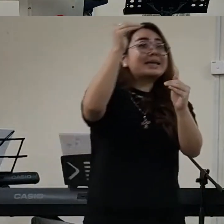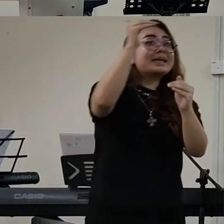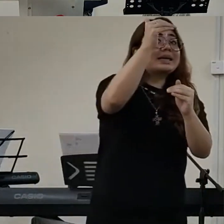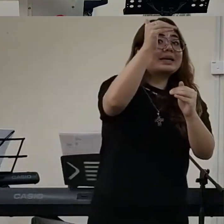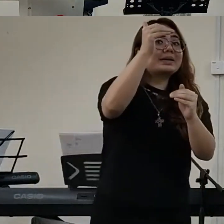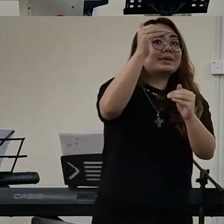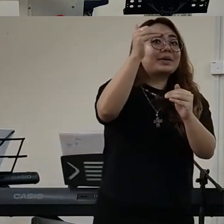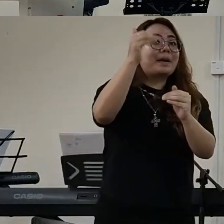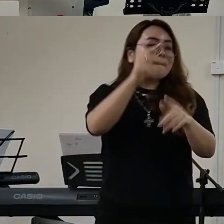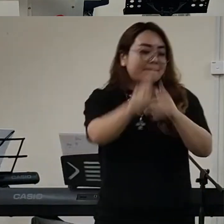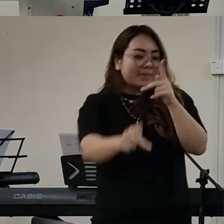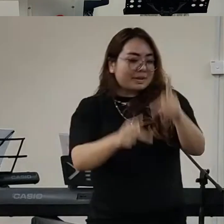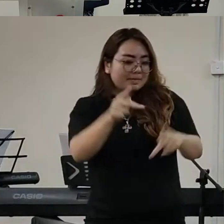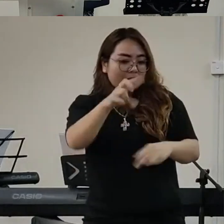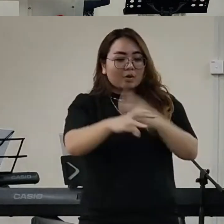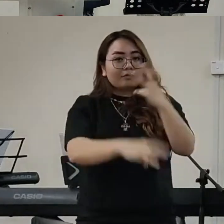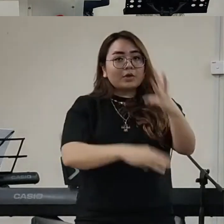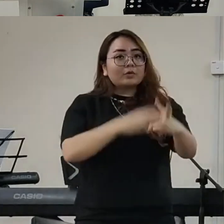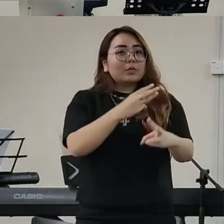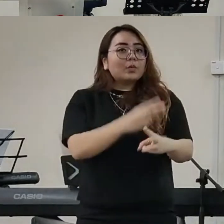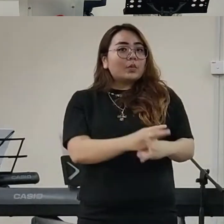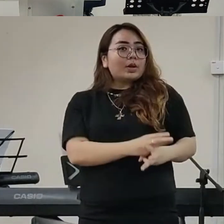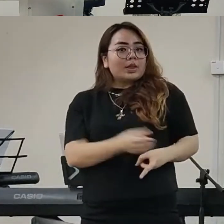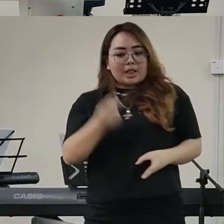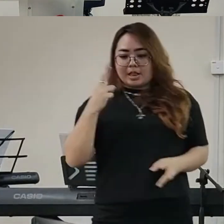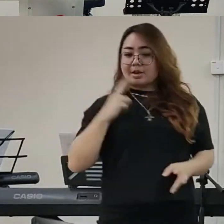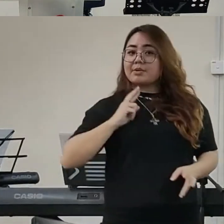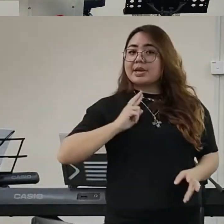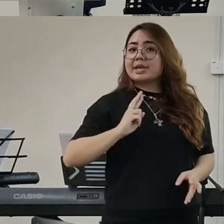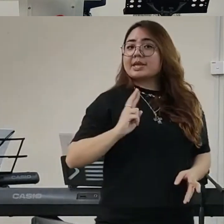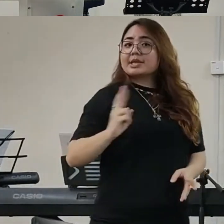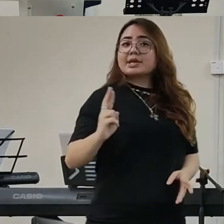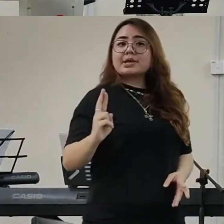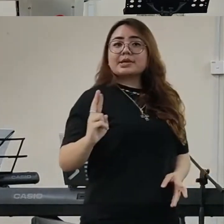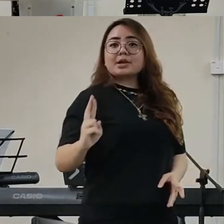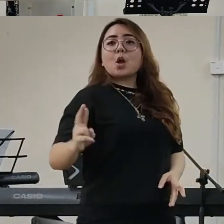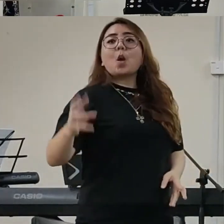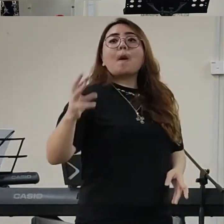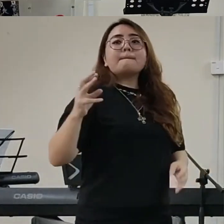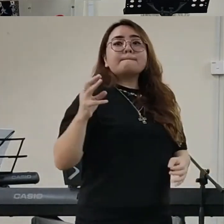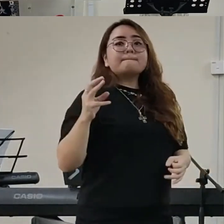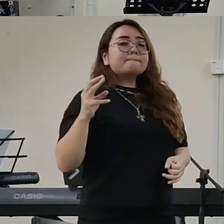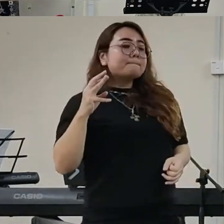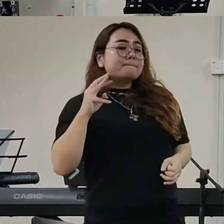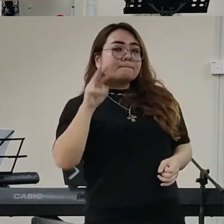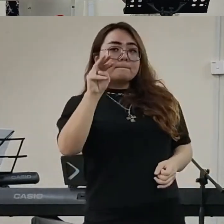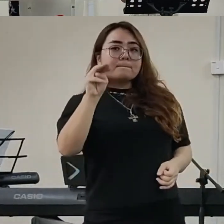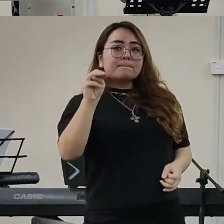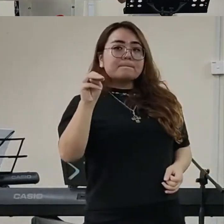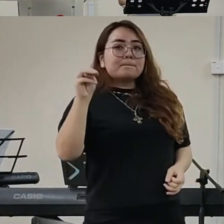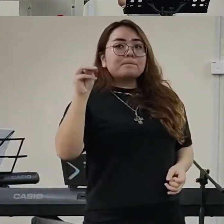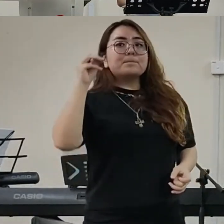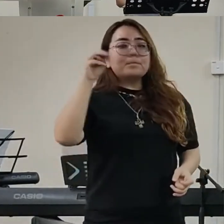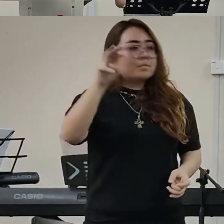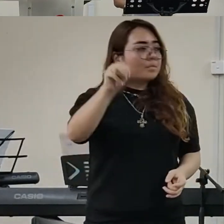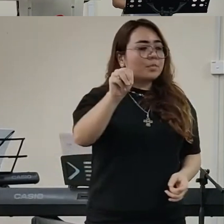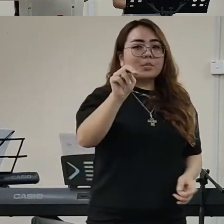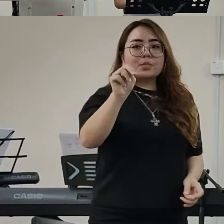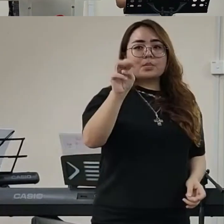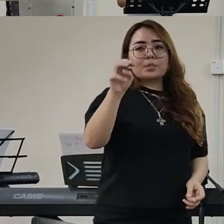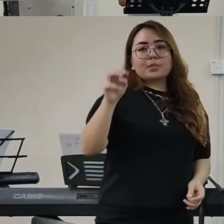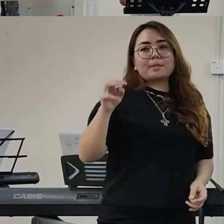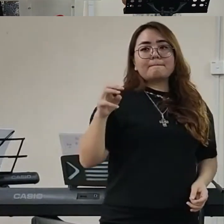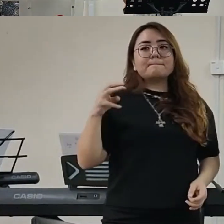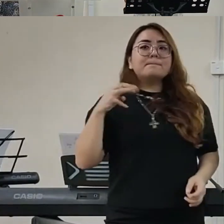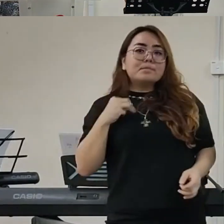Muslim faith, the Christian faith, and the Jewish faith. 那牧师所说那个 people of the book 呢，就是